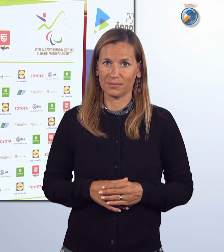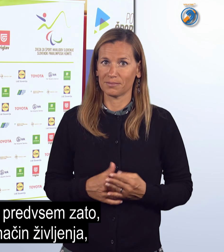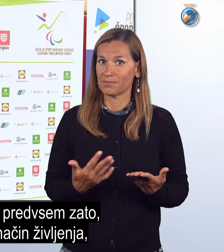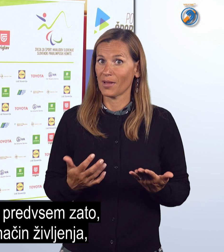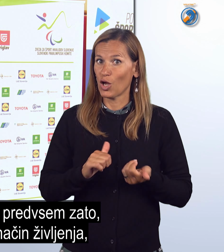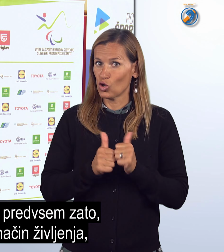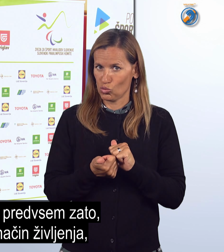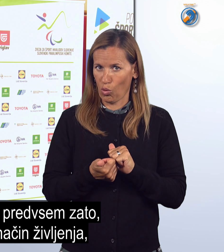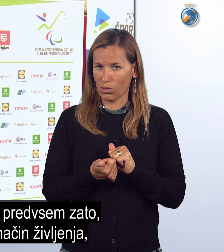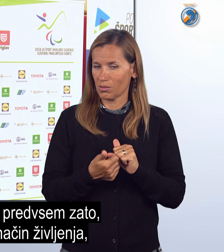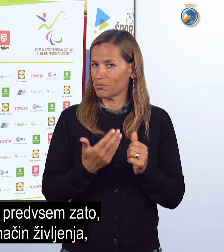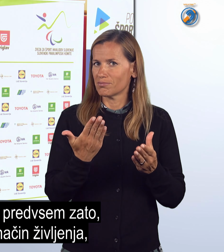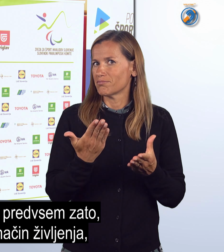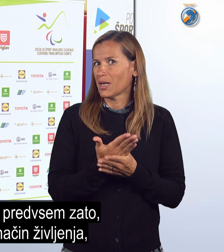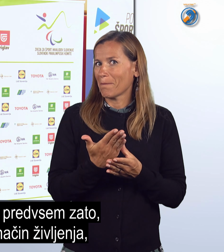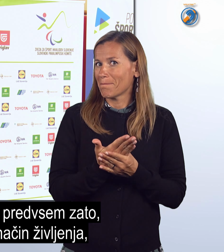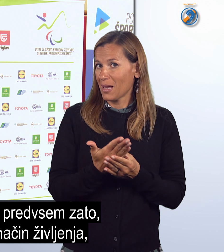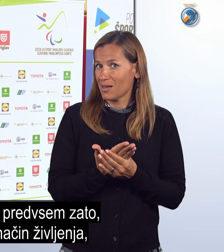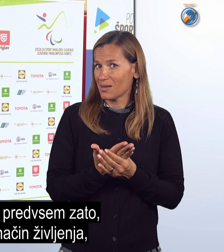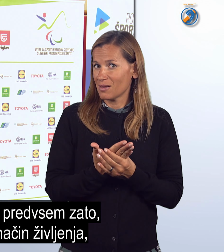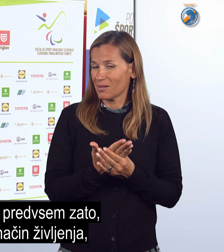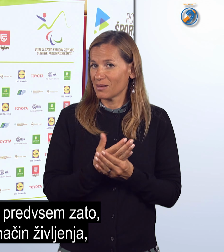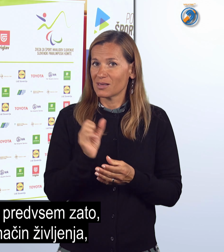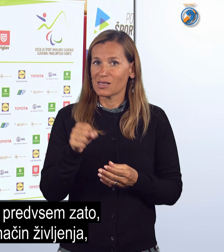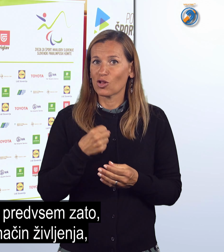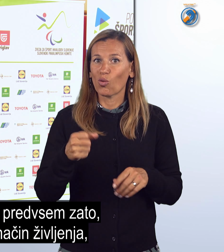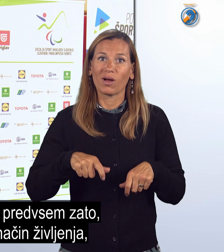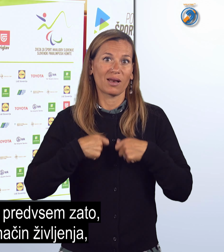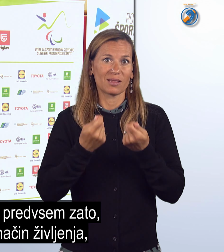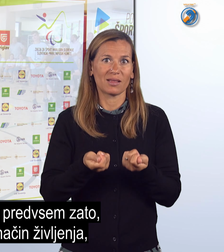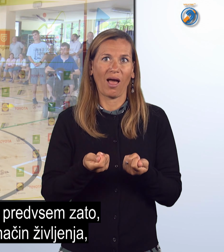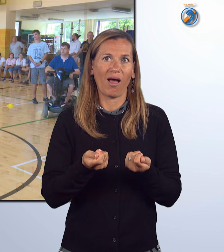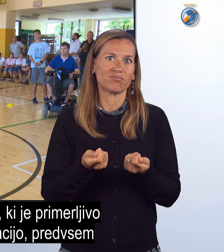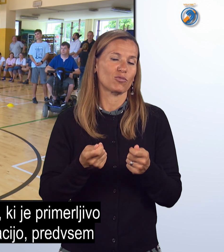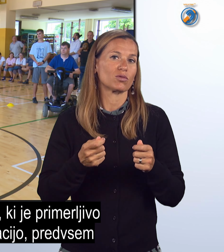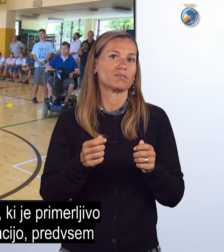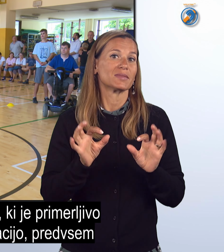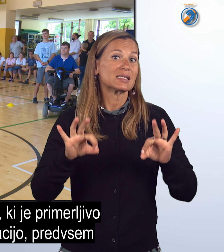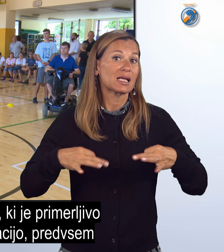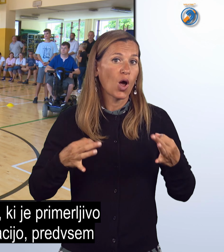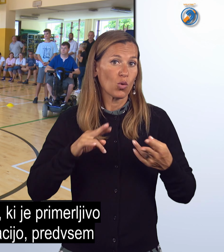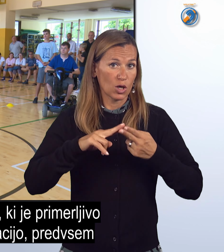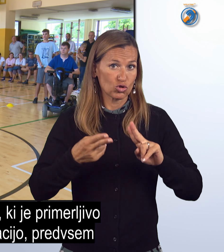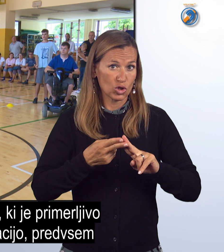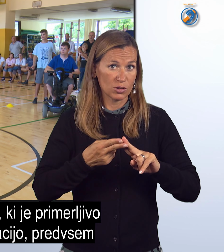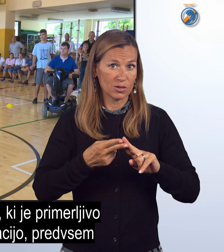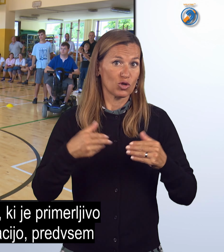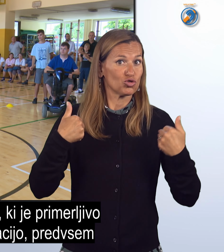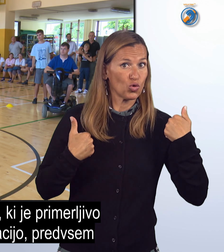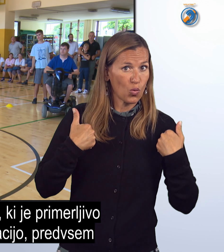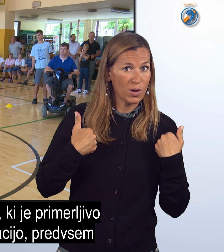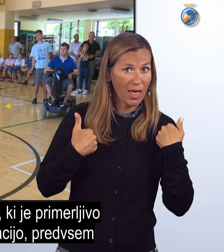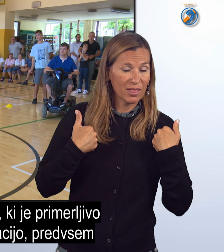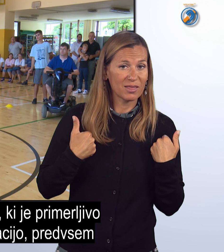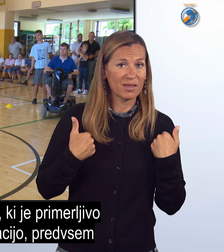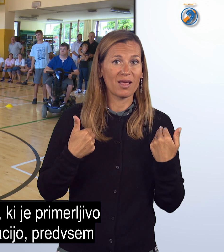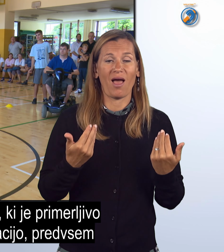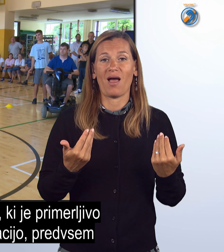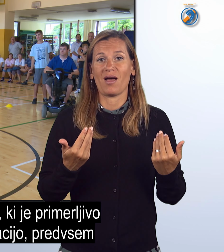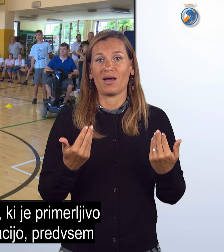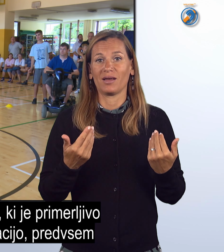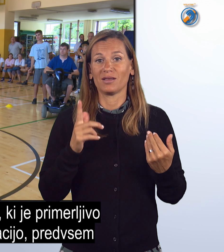Šport je primeren predvsem zato, ker daje neko zrav način življenja, omogoča gibanje. Se pravi, je